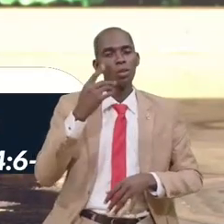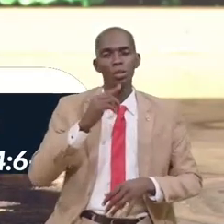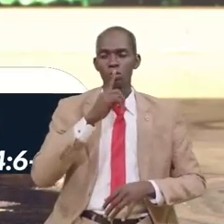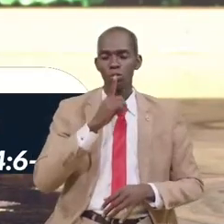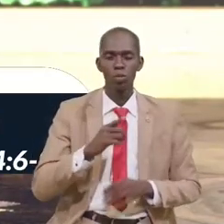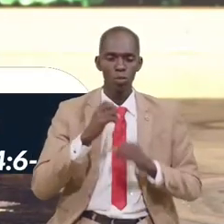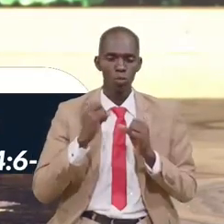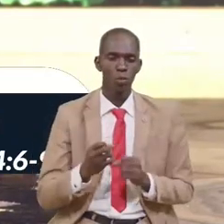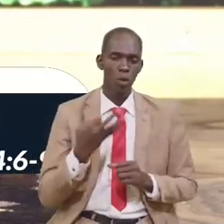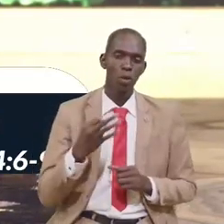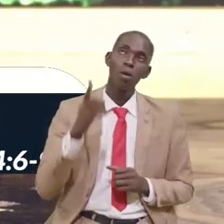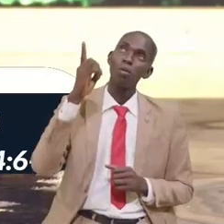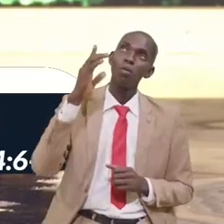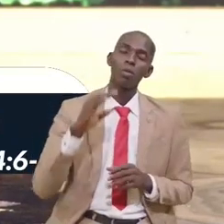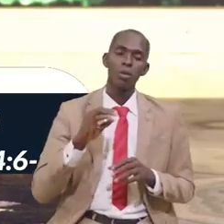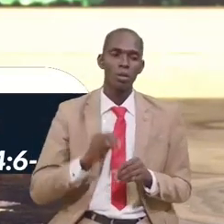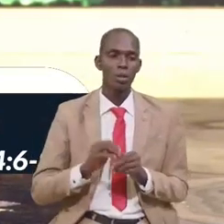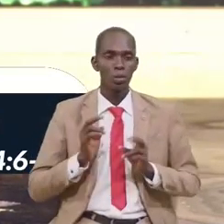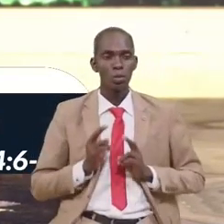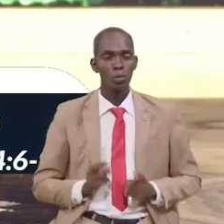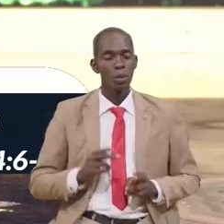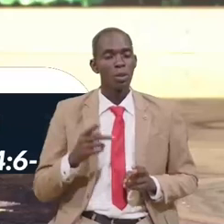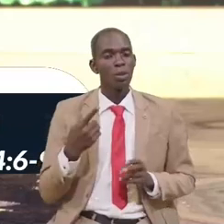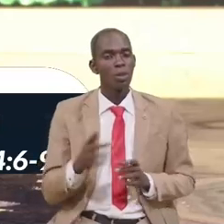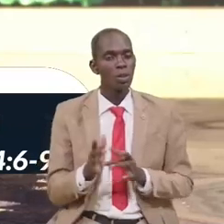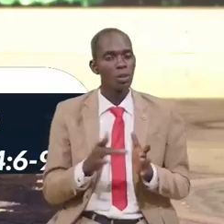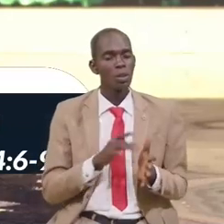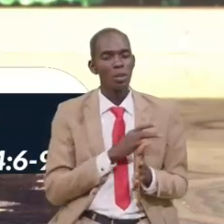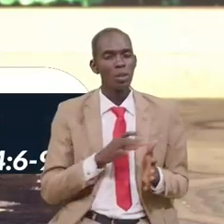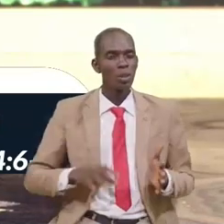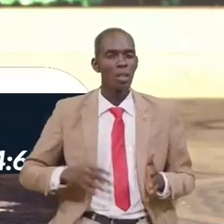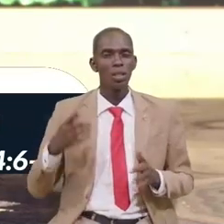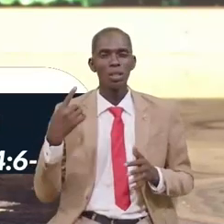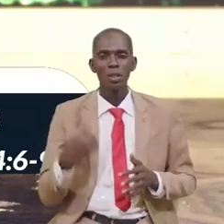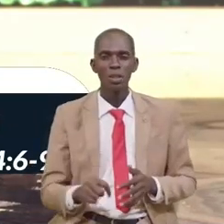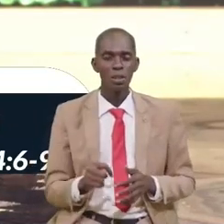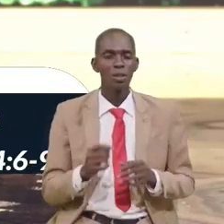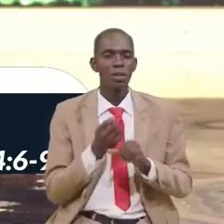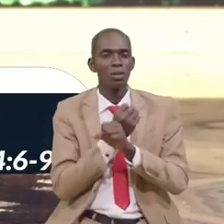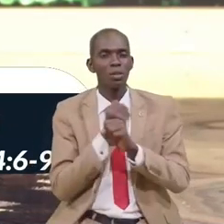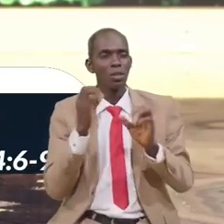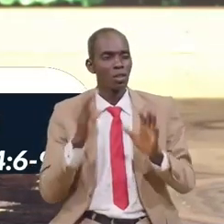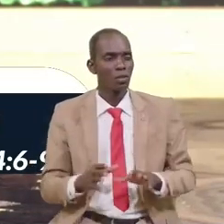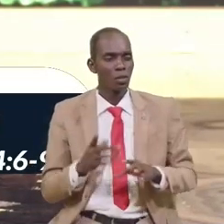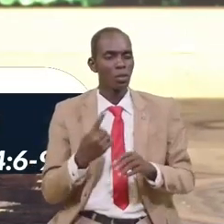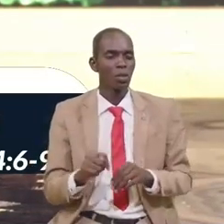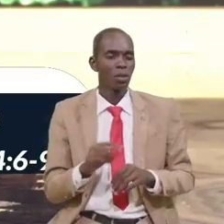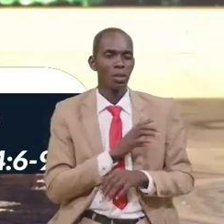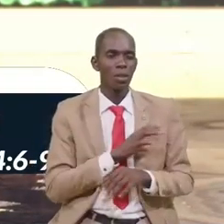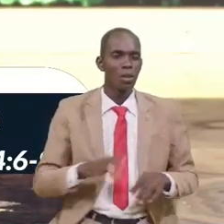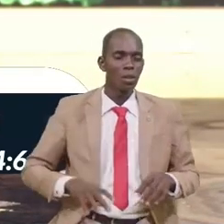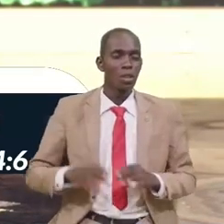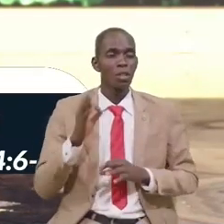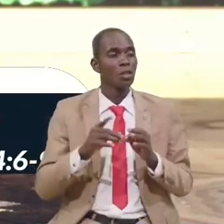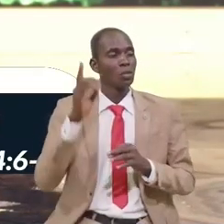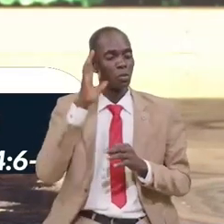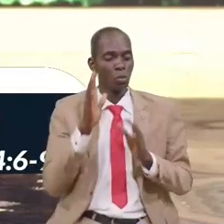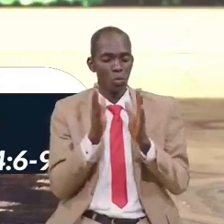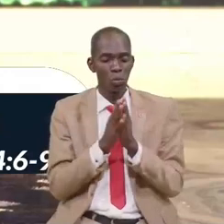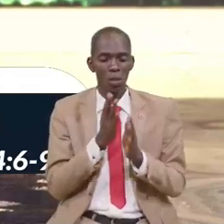dans l'homme, si Jésus, le Messie, le Christ, le Sauveur, si lui a prié